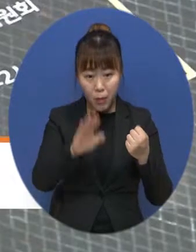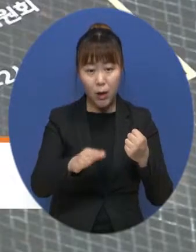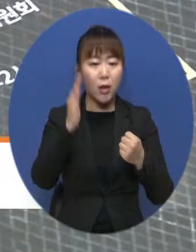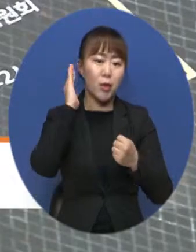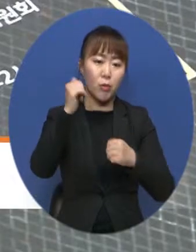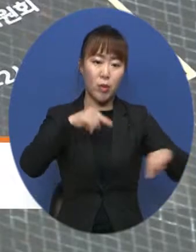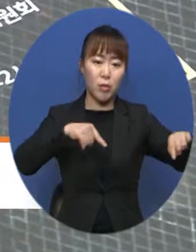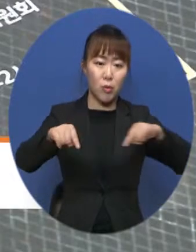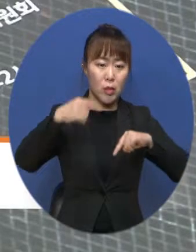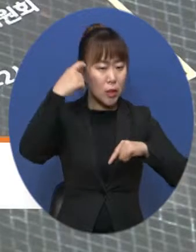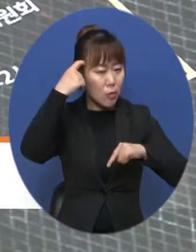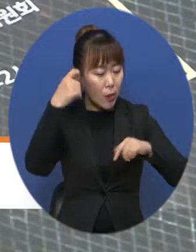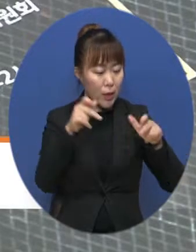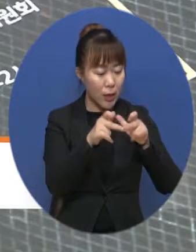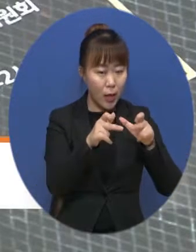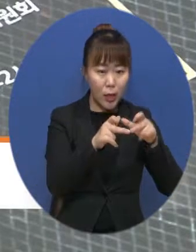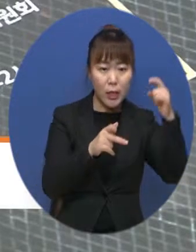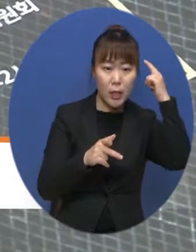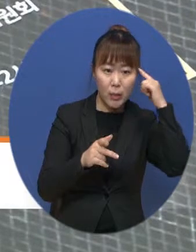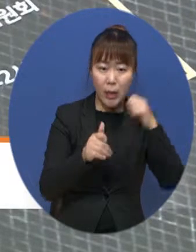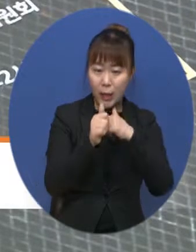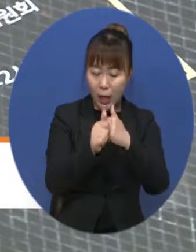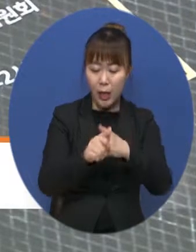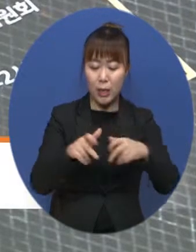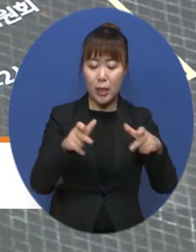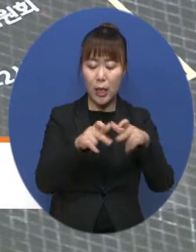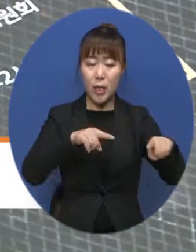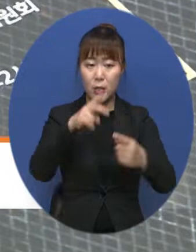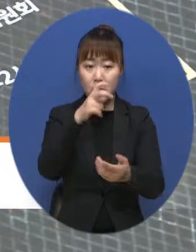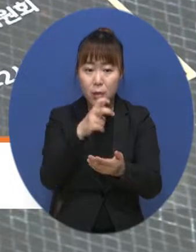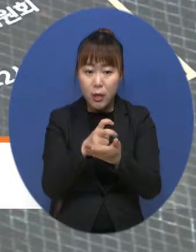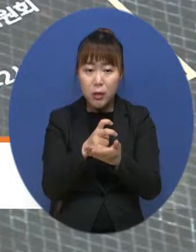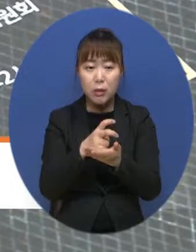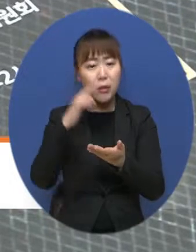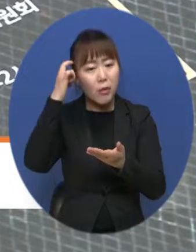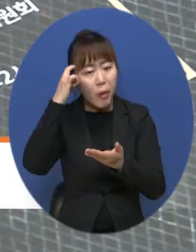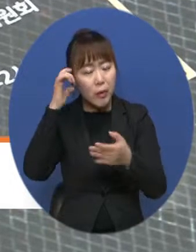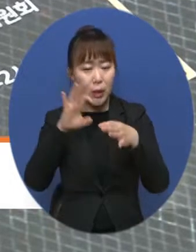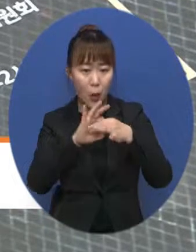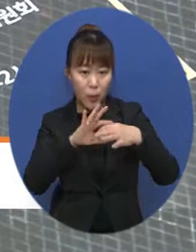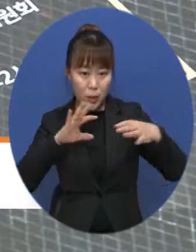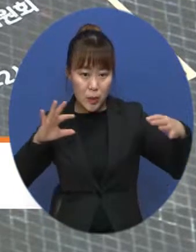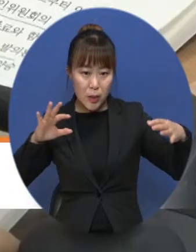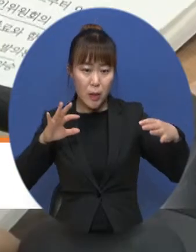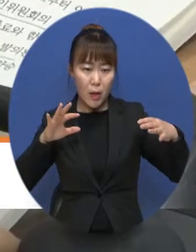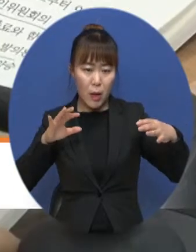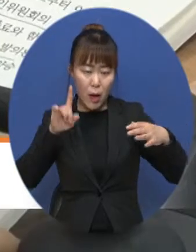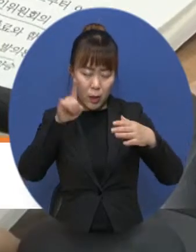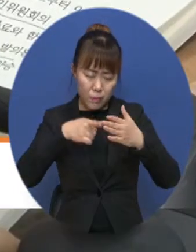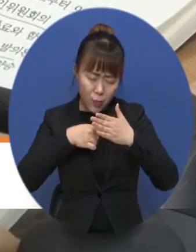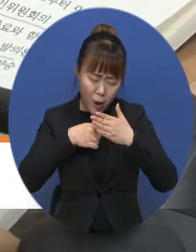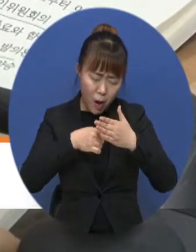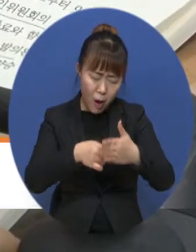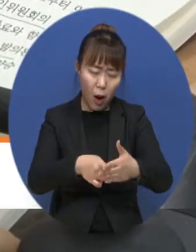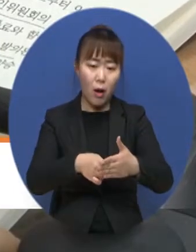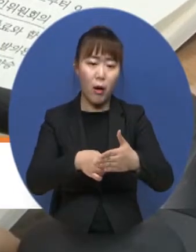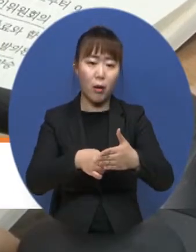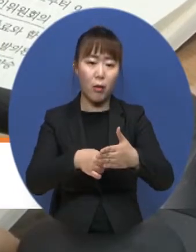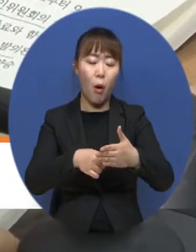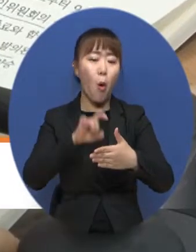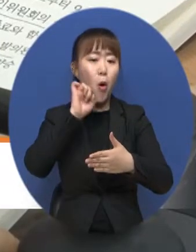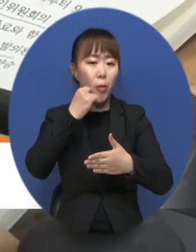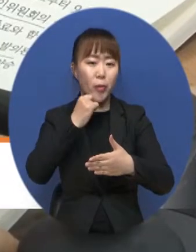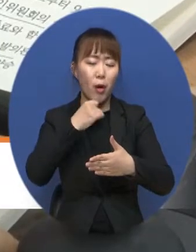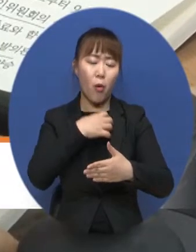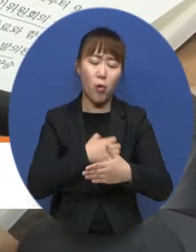대통령의 정치 이념과 장애인 관념에 따라 장애인 정책은 의도와 관계없이 일관성을 유지하기 힘들다고 우려의